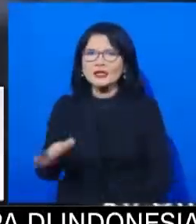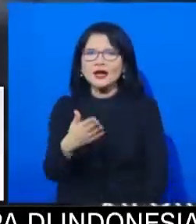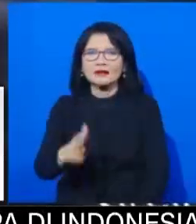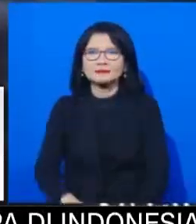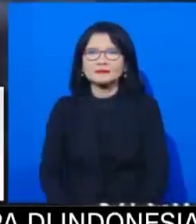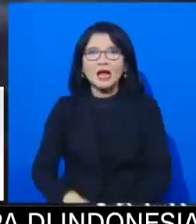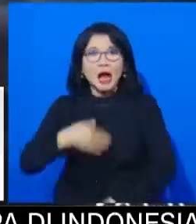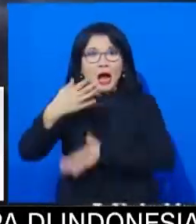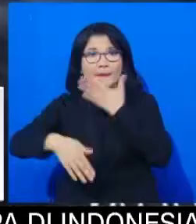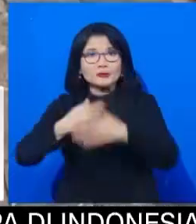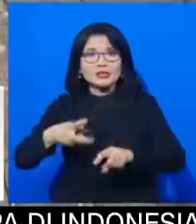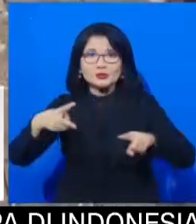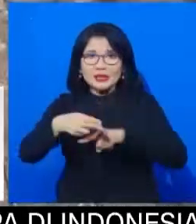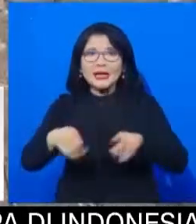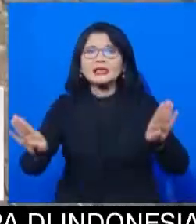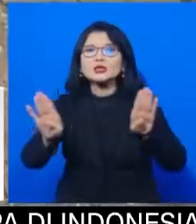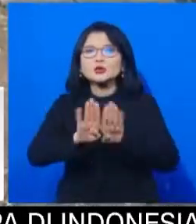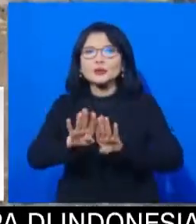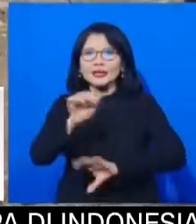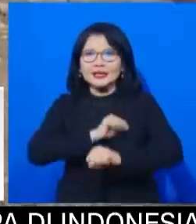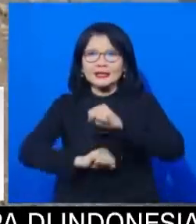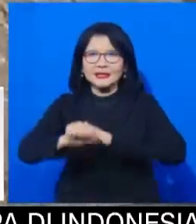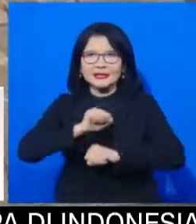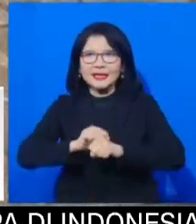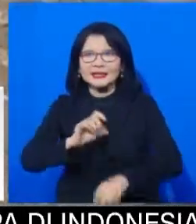Kemudian proses sunatan ditutup dengan kegiatan walimahan.